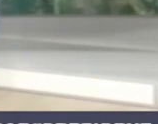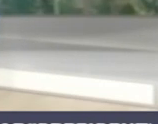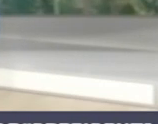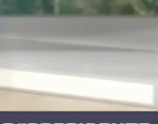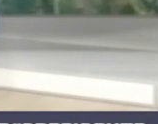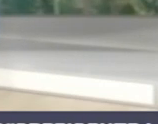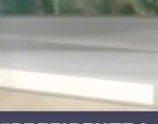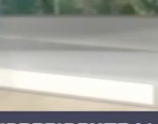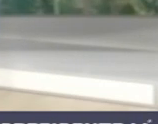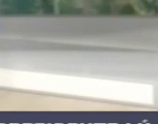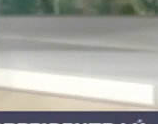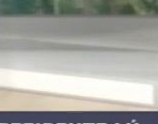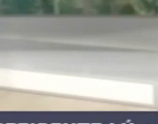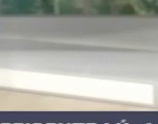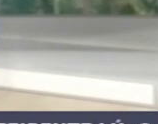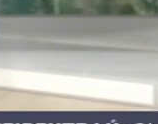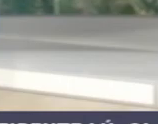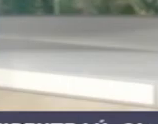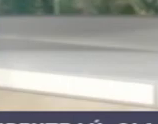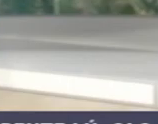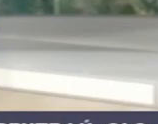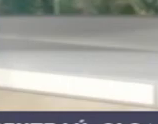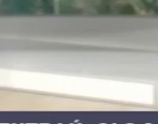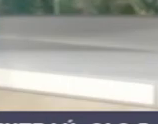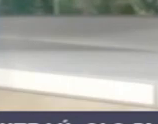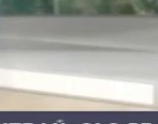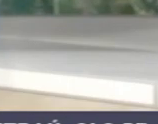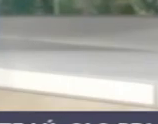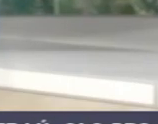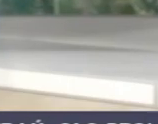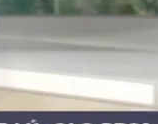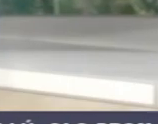nasional meteorologia geofisika Timor Leste niang. Tirmai hau entrega hikas bai studio sentral.